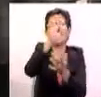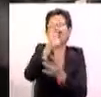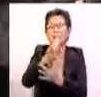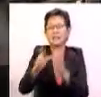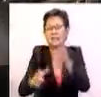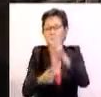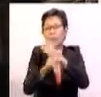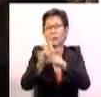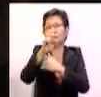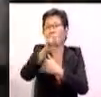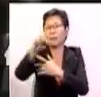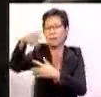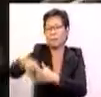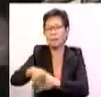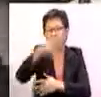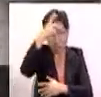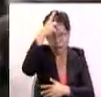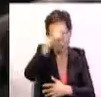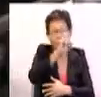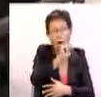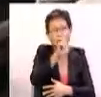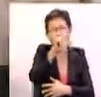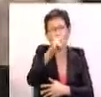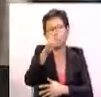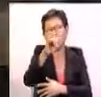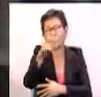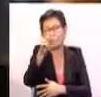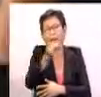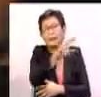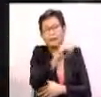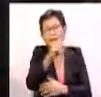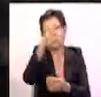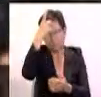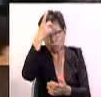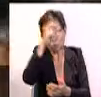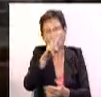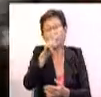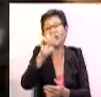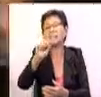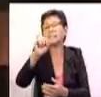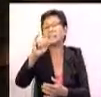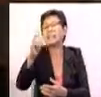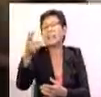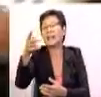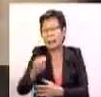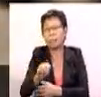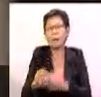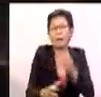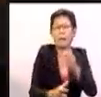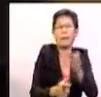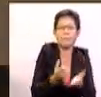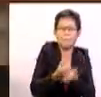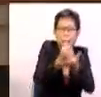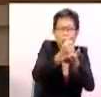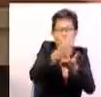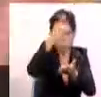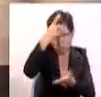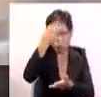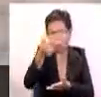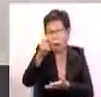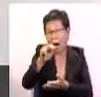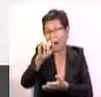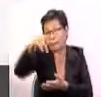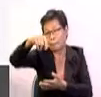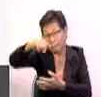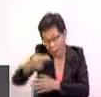Datuk Sulaiman Abdullah dan Datuk V. Sitambaran. Pasukan itu turut dibantu DPP Datuk Muhammad Hanafiah Zakaria,